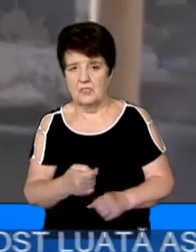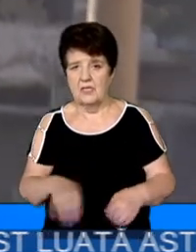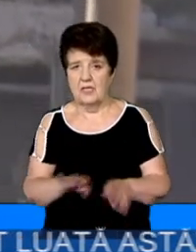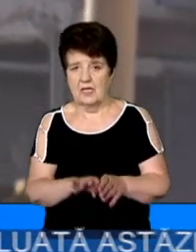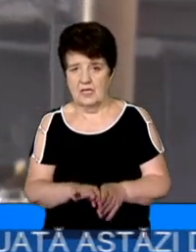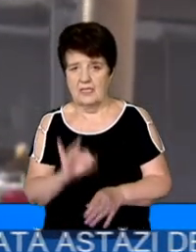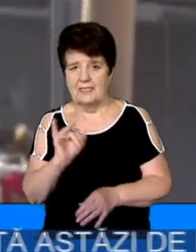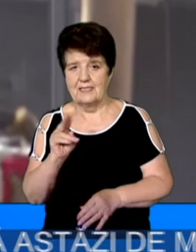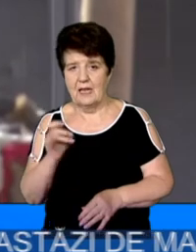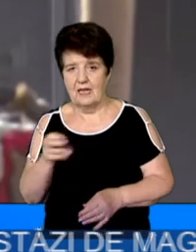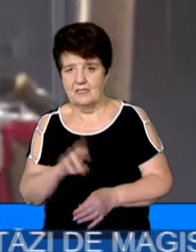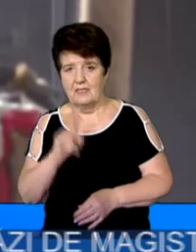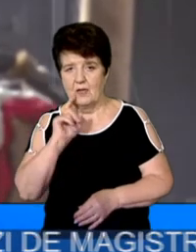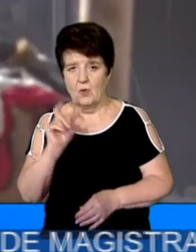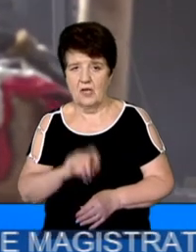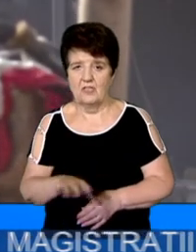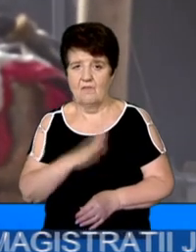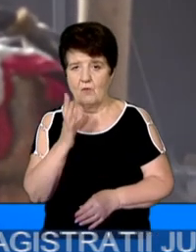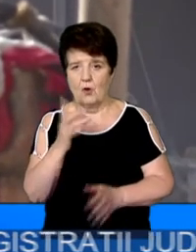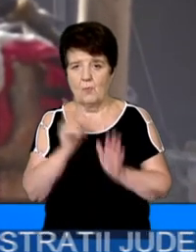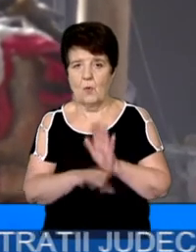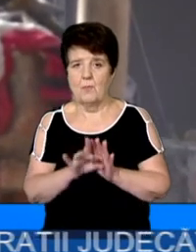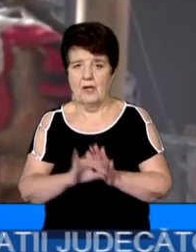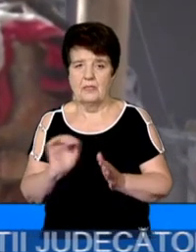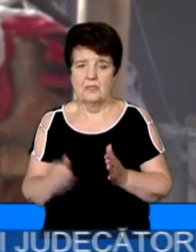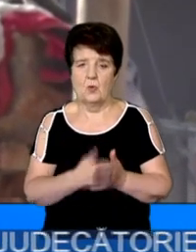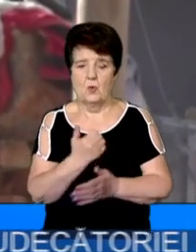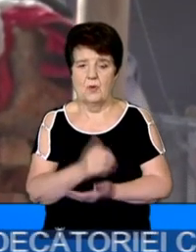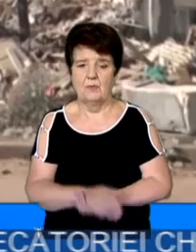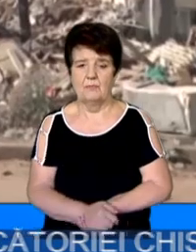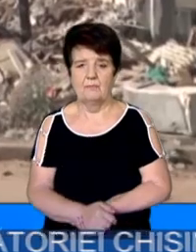închide instalația dacă ucrainenii o vor bombarda din nou.